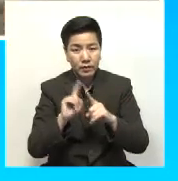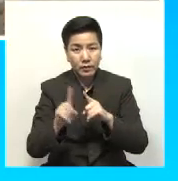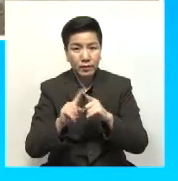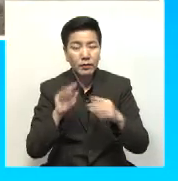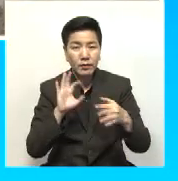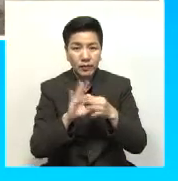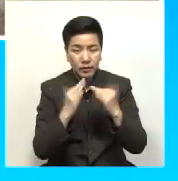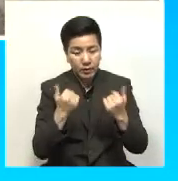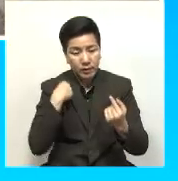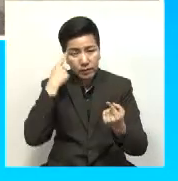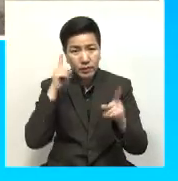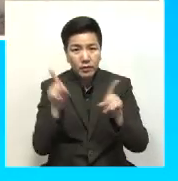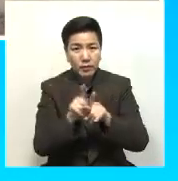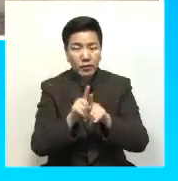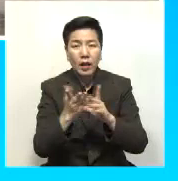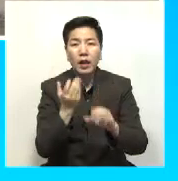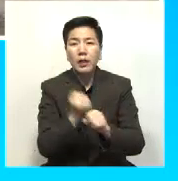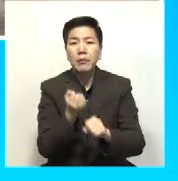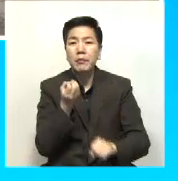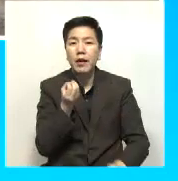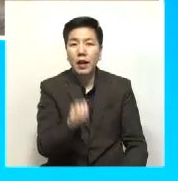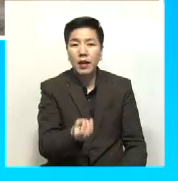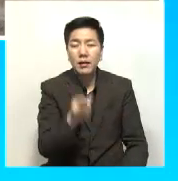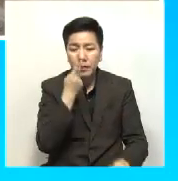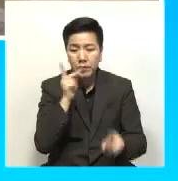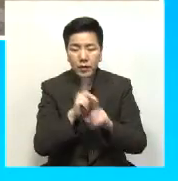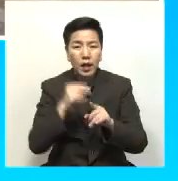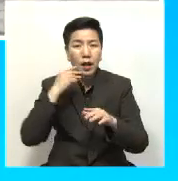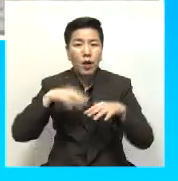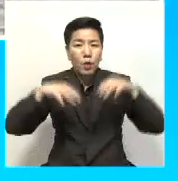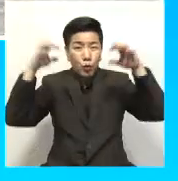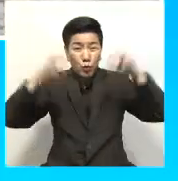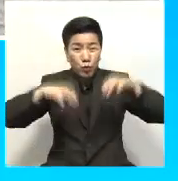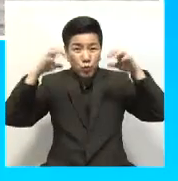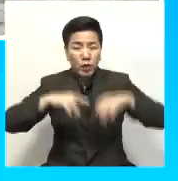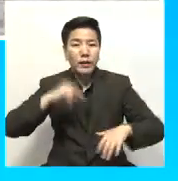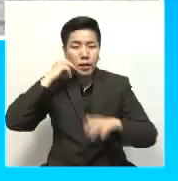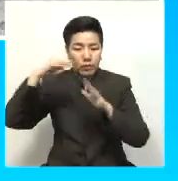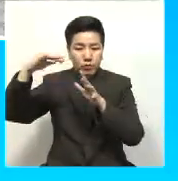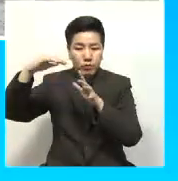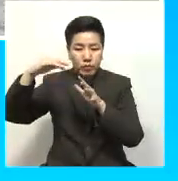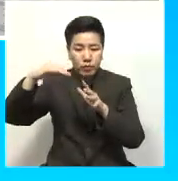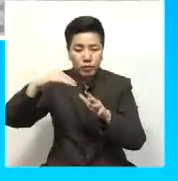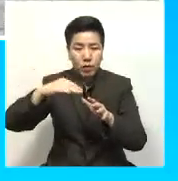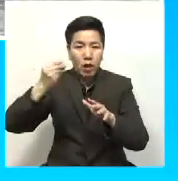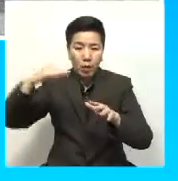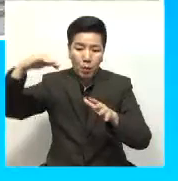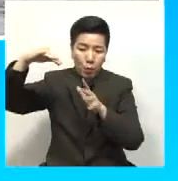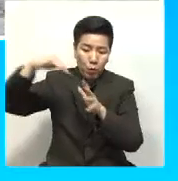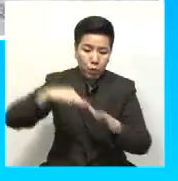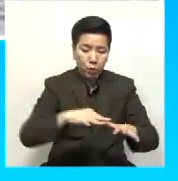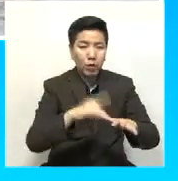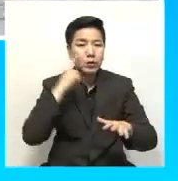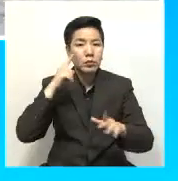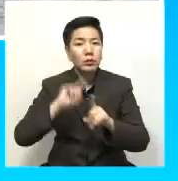ซึ่งเป็นลักษณะเหล่านี้มันจะทำให้การโฟลว์ลงมาของน้ำเนี่ยมันจะลงมาได้เร็วนะครับจะเกิดอันตร